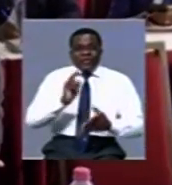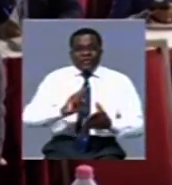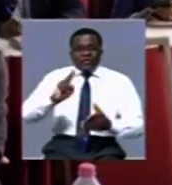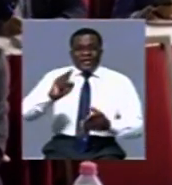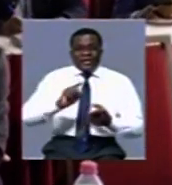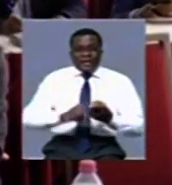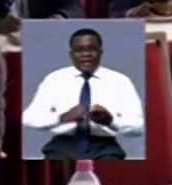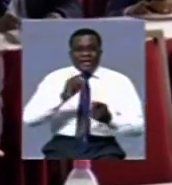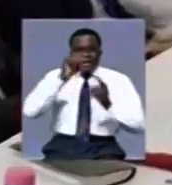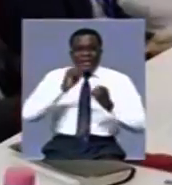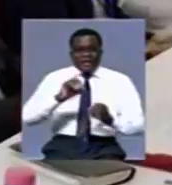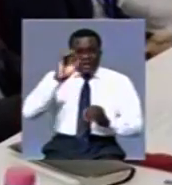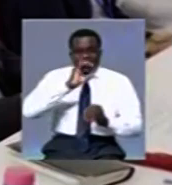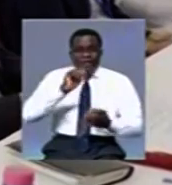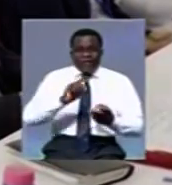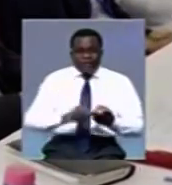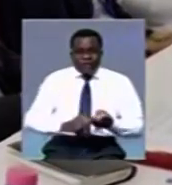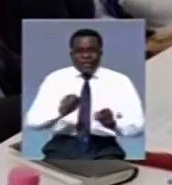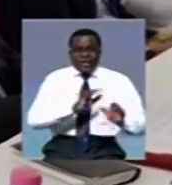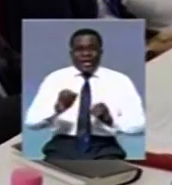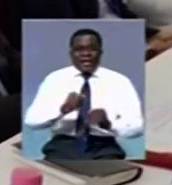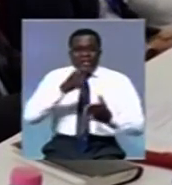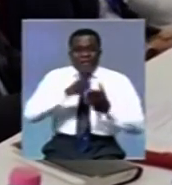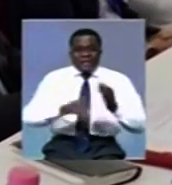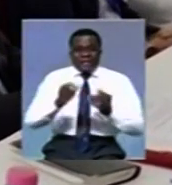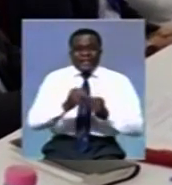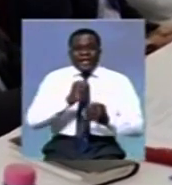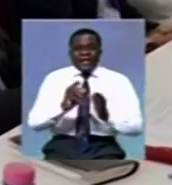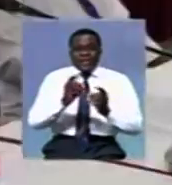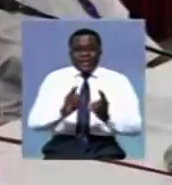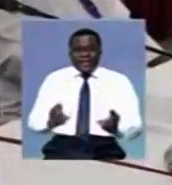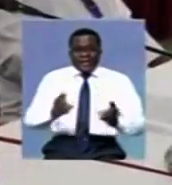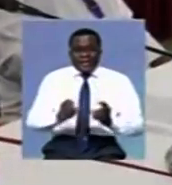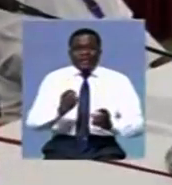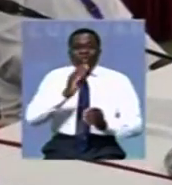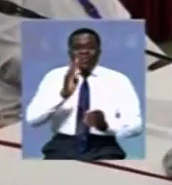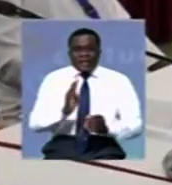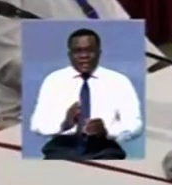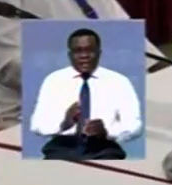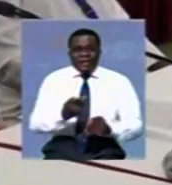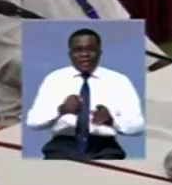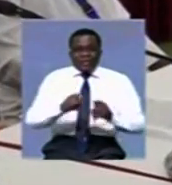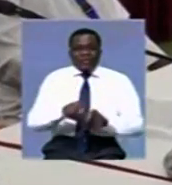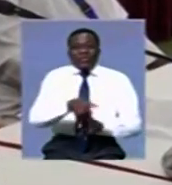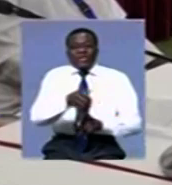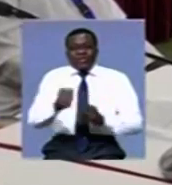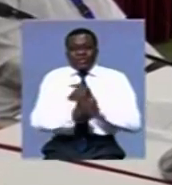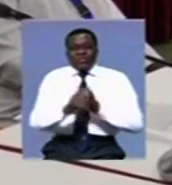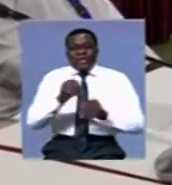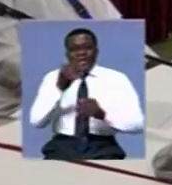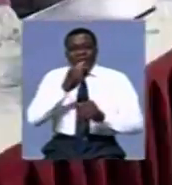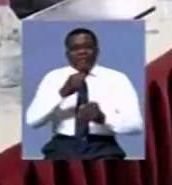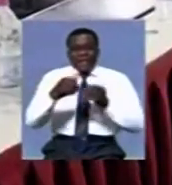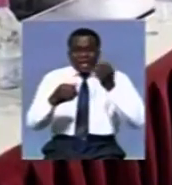d'université, enseignant-chercheur, acteur de la fiscalité et de la décentralisation au Bénin, mais aussi d'autres pays d'Afrique